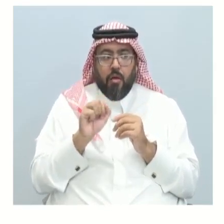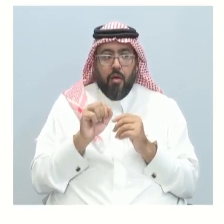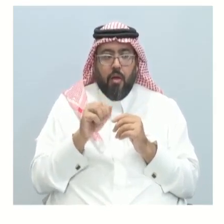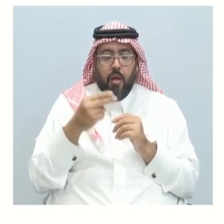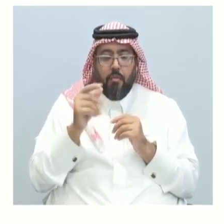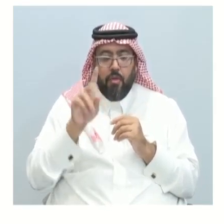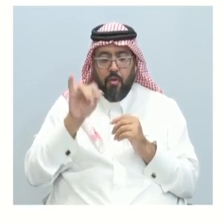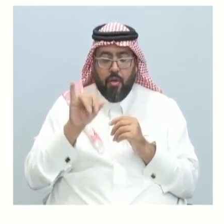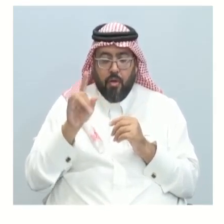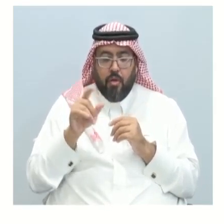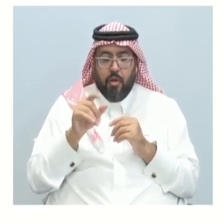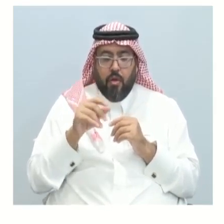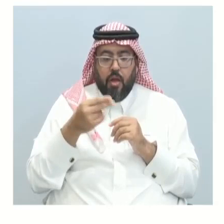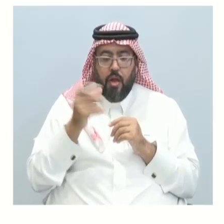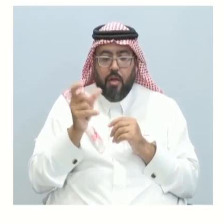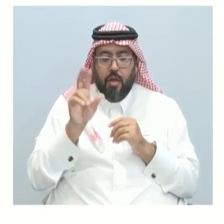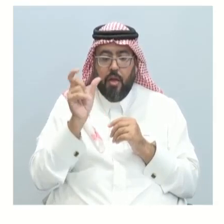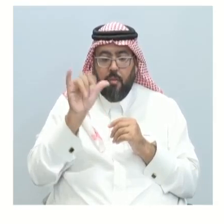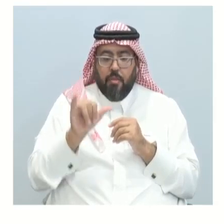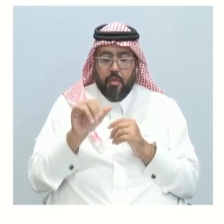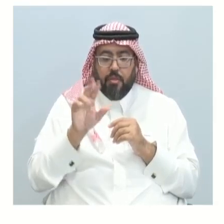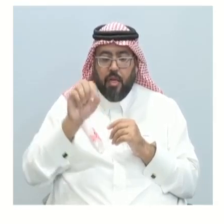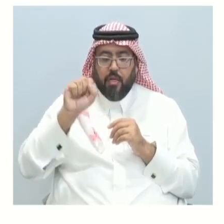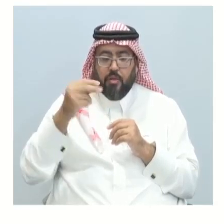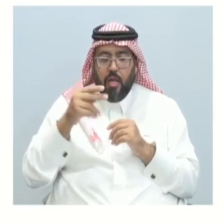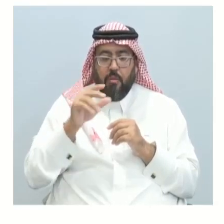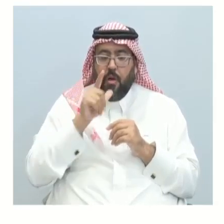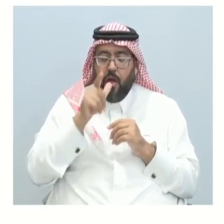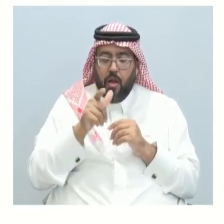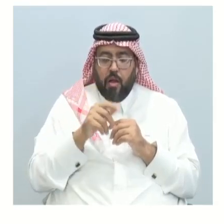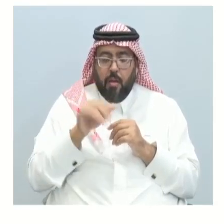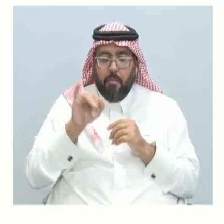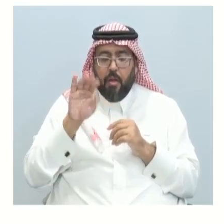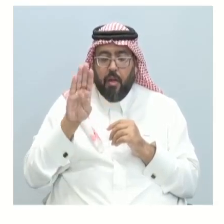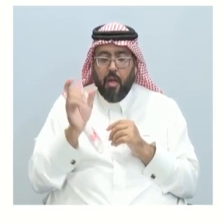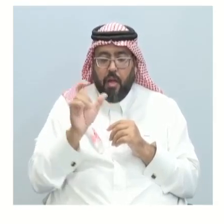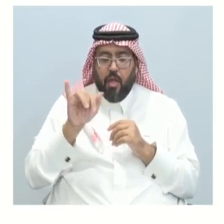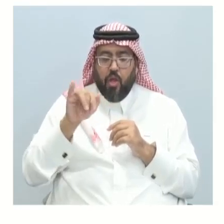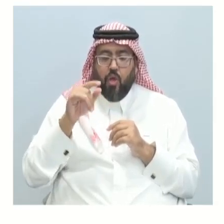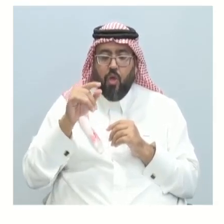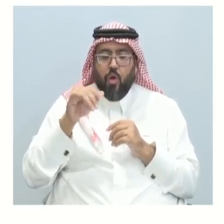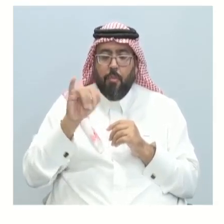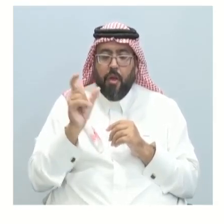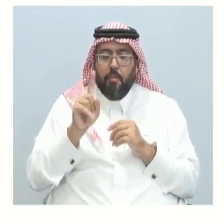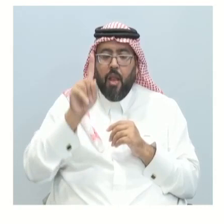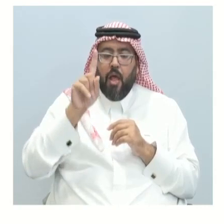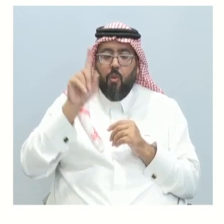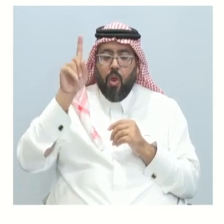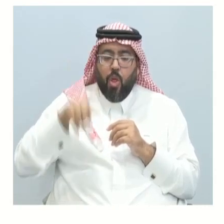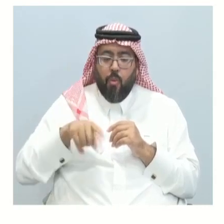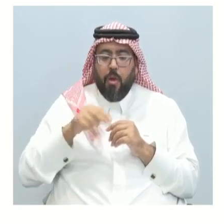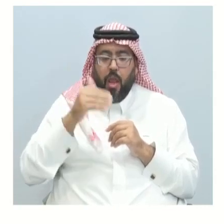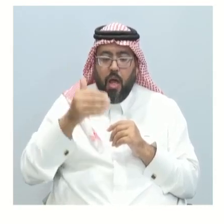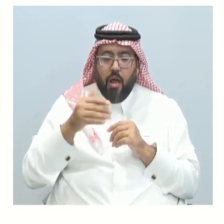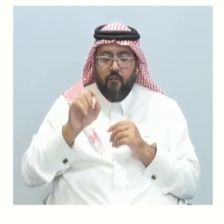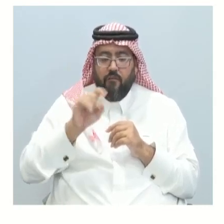ابي هريره رضي الله عنه عن النبي صلى الله عليه وسلم قال من كان يؤمن بالله واليوم الاخر فلا